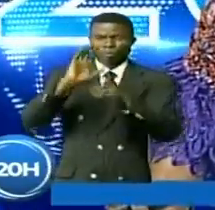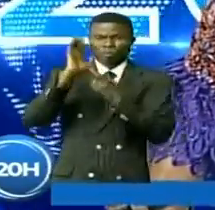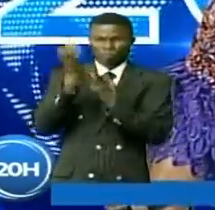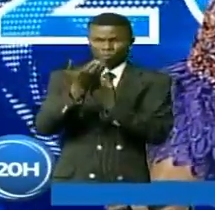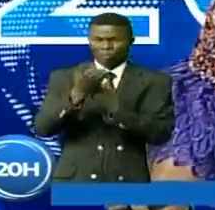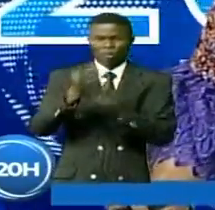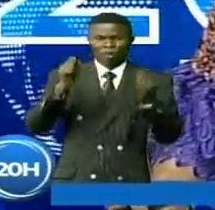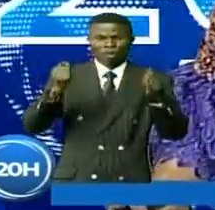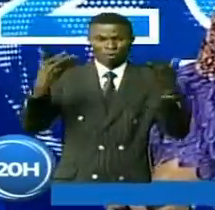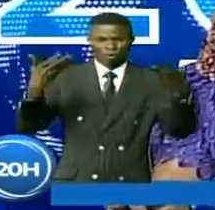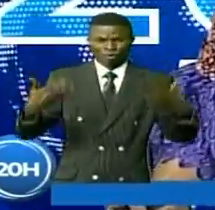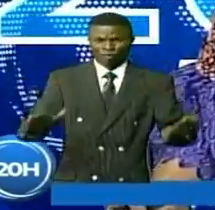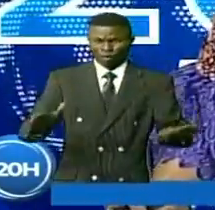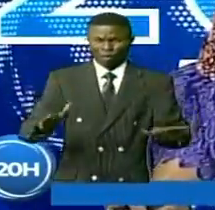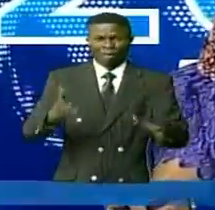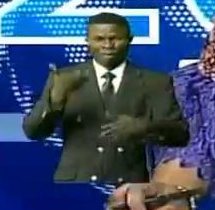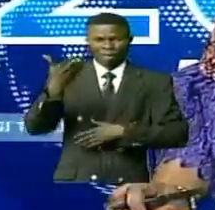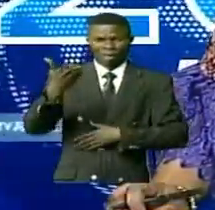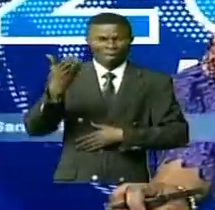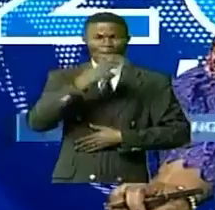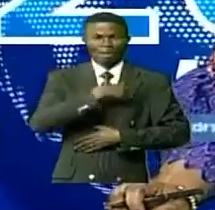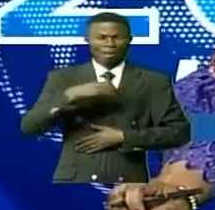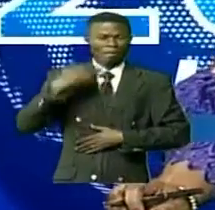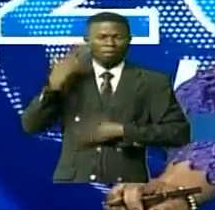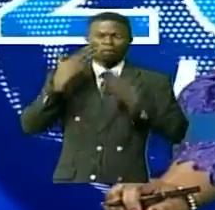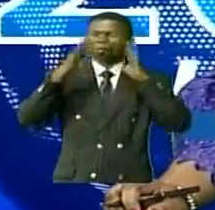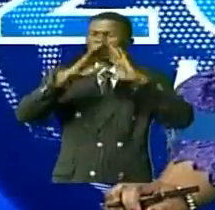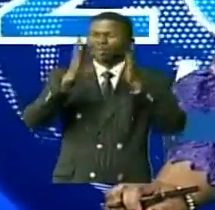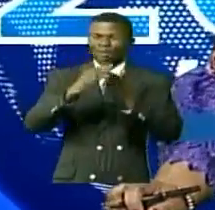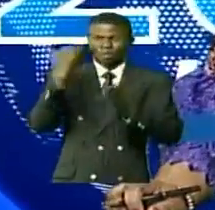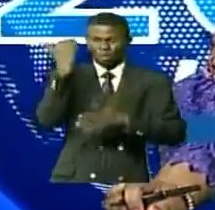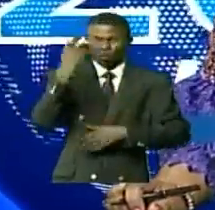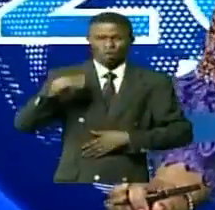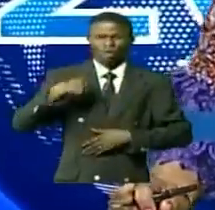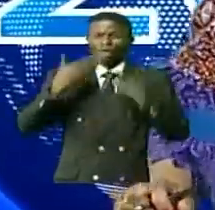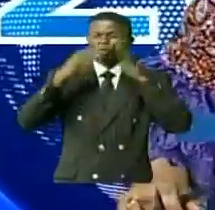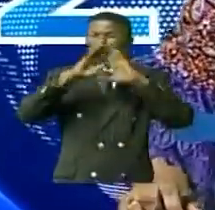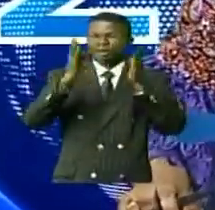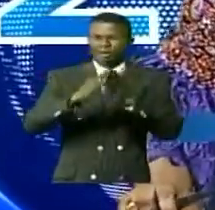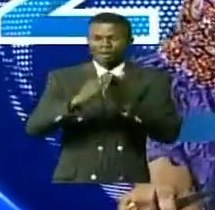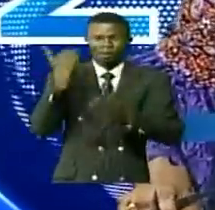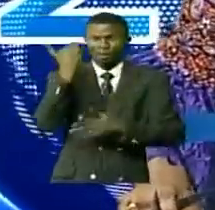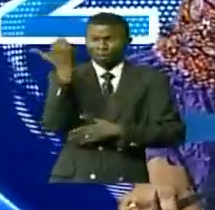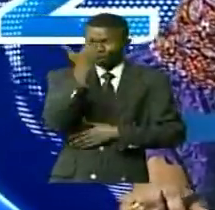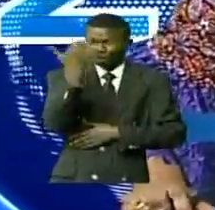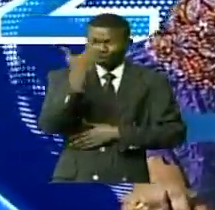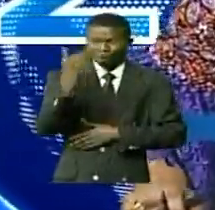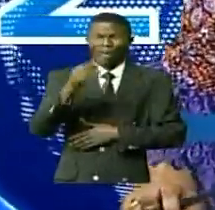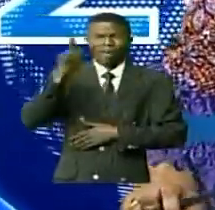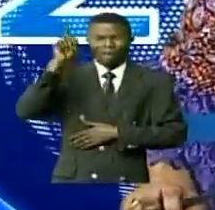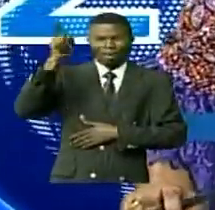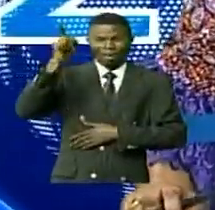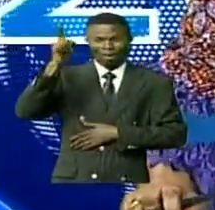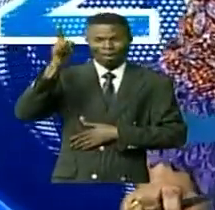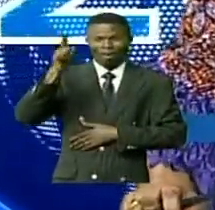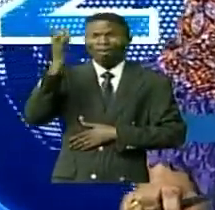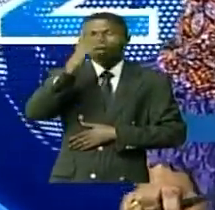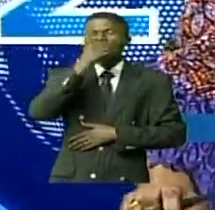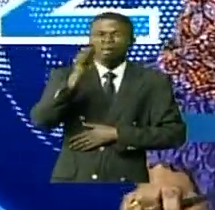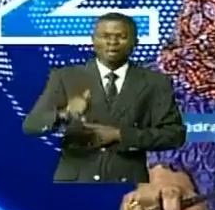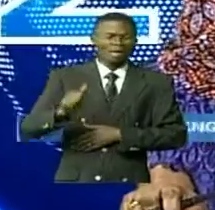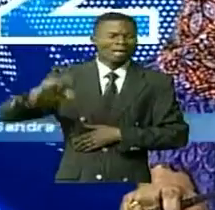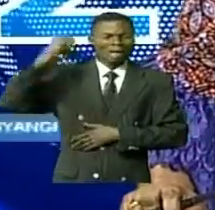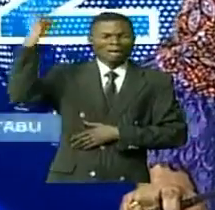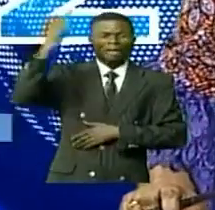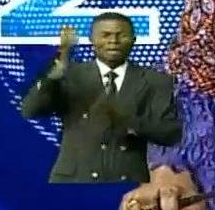nous bouclons complètement ce journal. Mesdames et messieurs, merci de votre fidélité. Merci à vous qui nous suivez à Bounagana et à Kisangani et partout ailleurs